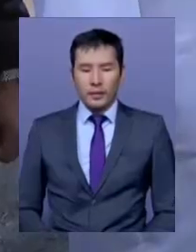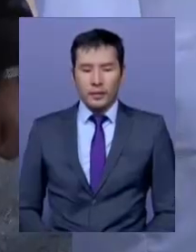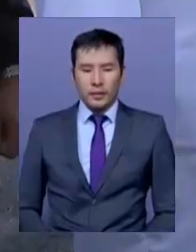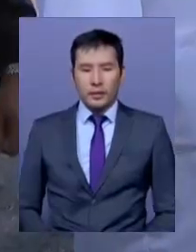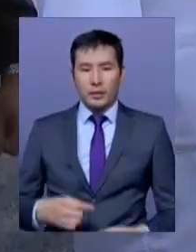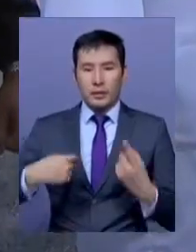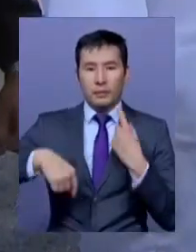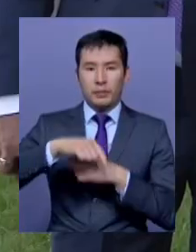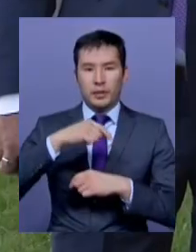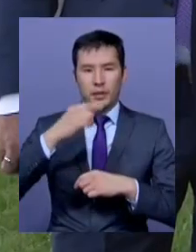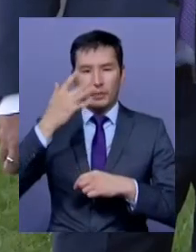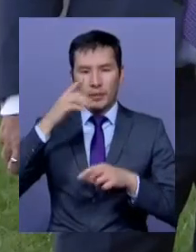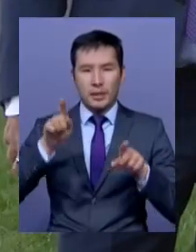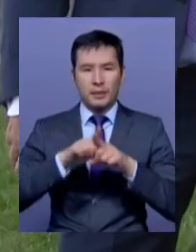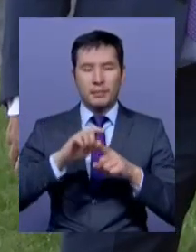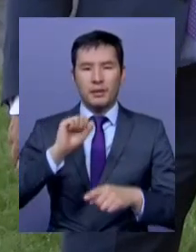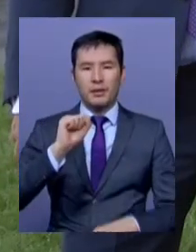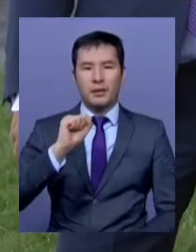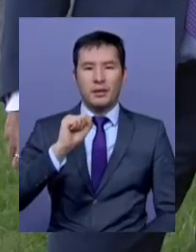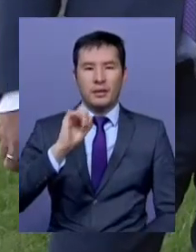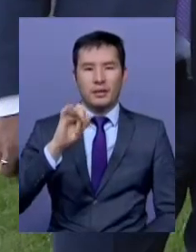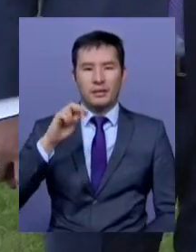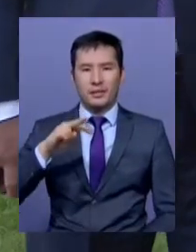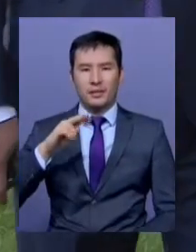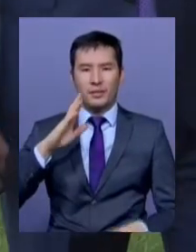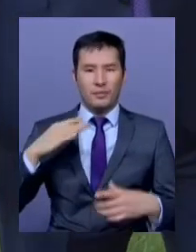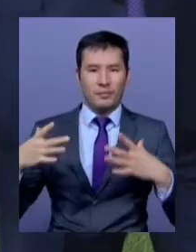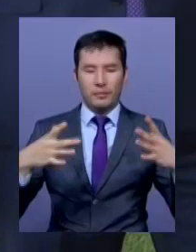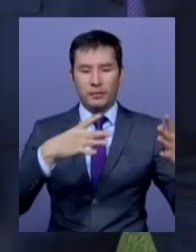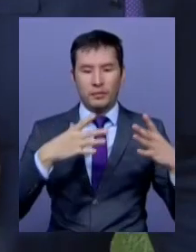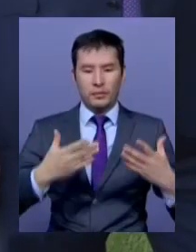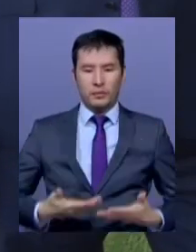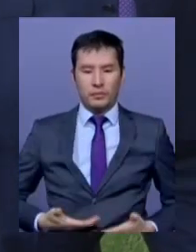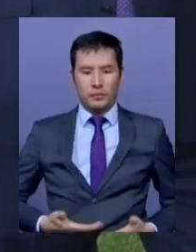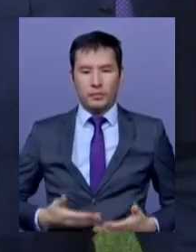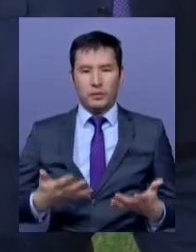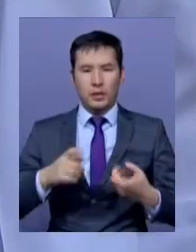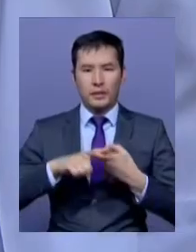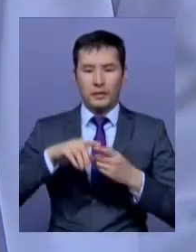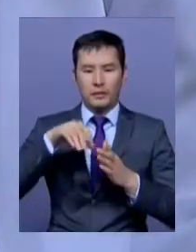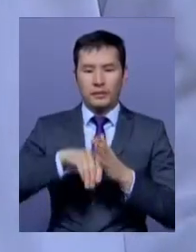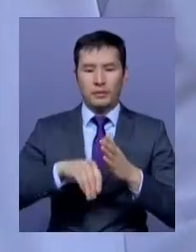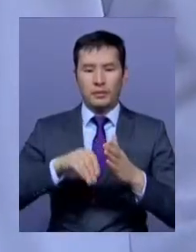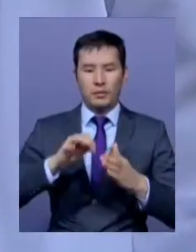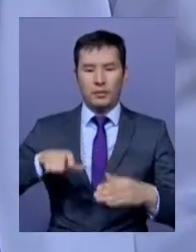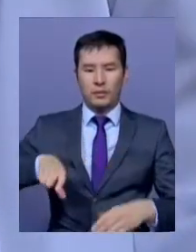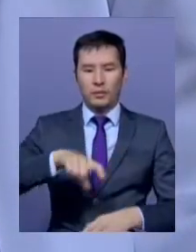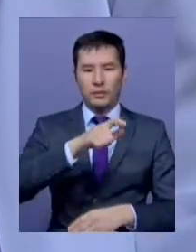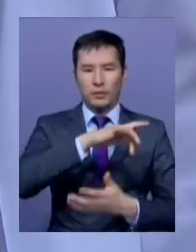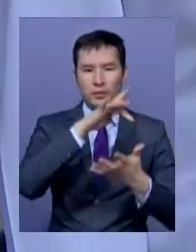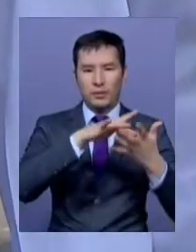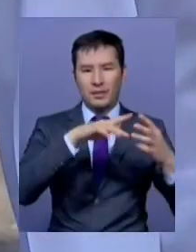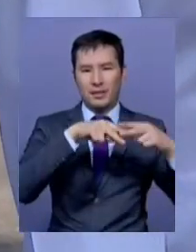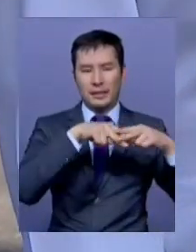іс-қимылдардың қате екенін көрсетті. Қазір жіберген қателіктерге дұрыс көңіл бөліп, оларды түзетуіміз керек. Әрине, медицина әрдайым